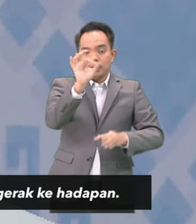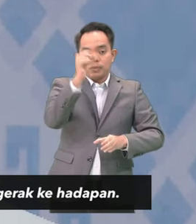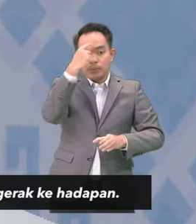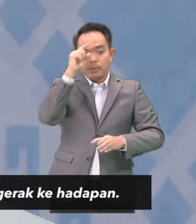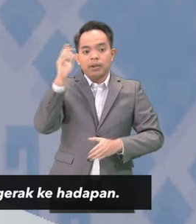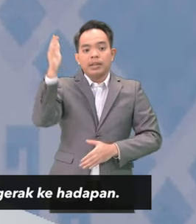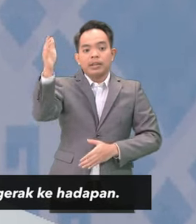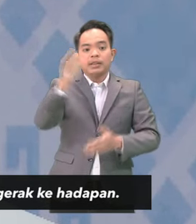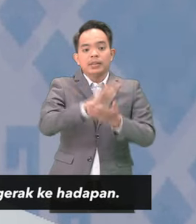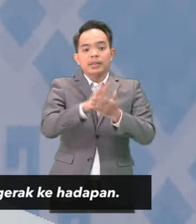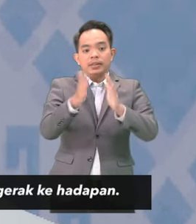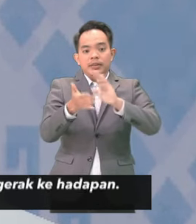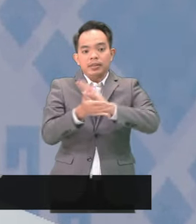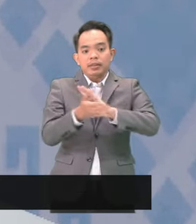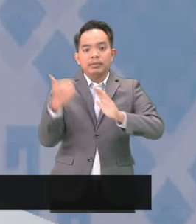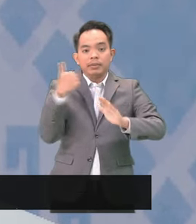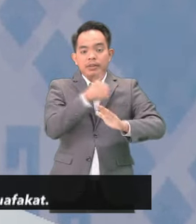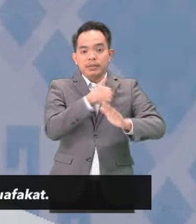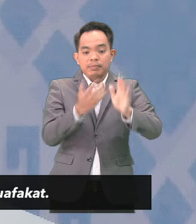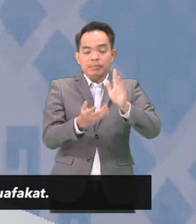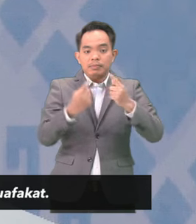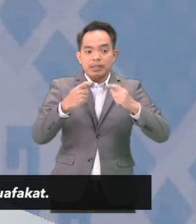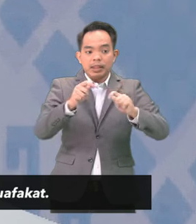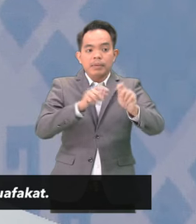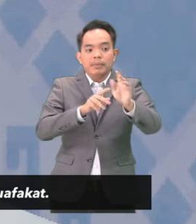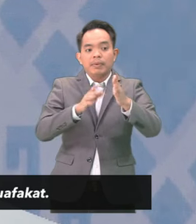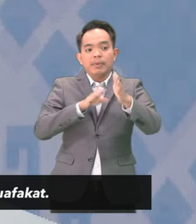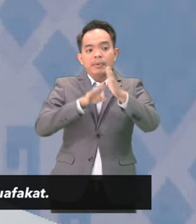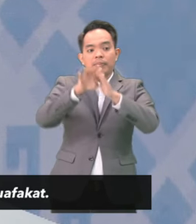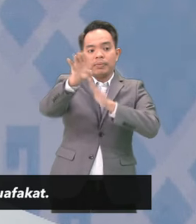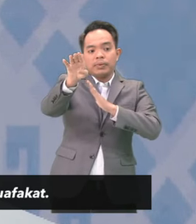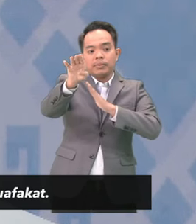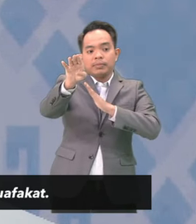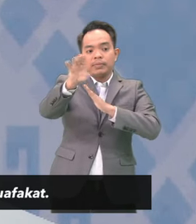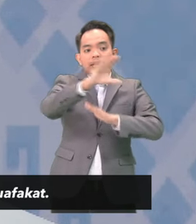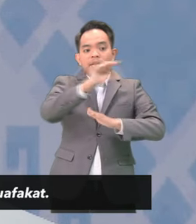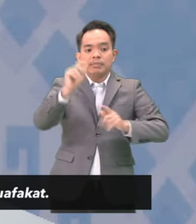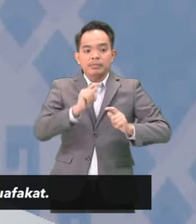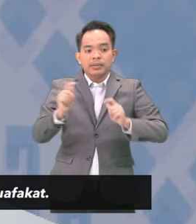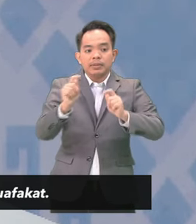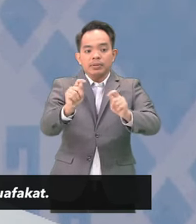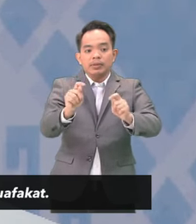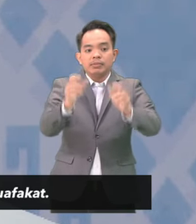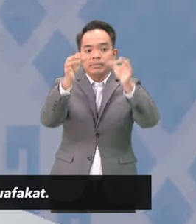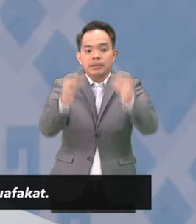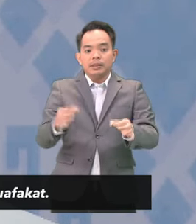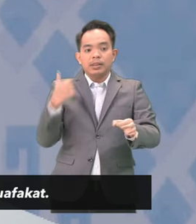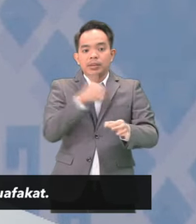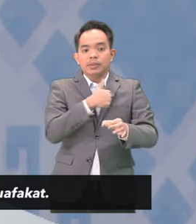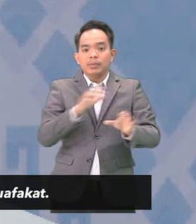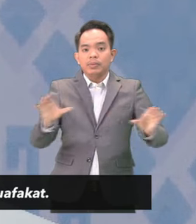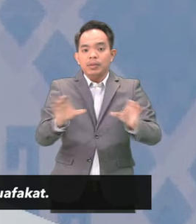all times, our actions and decisions will be guided by the principle of